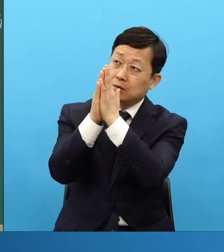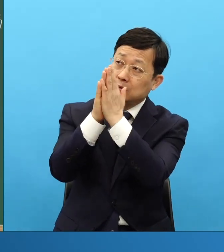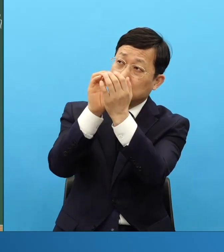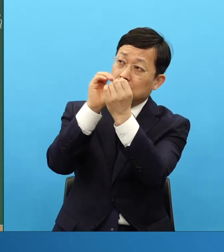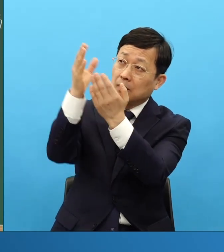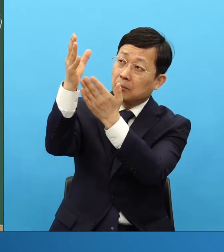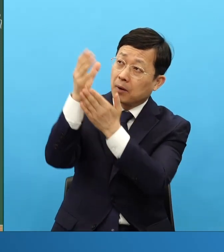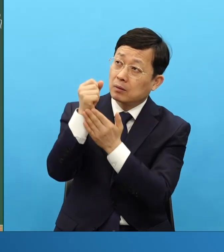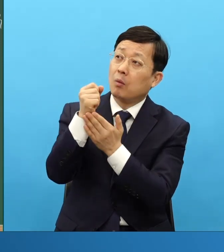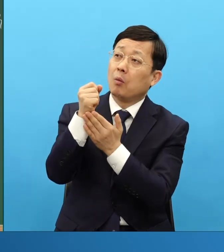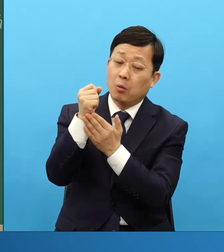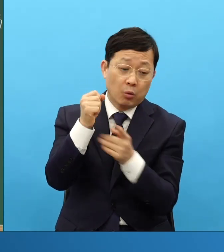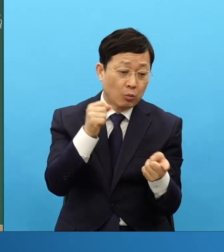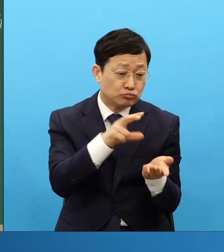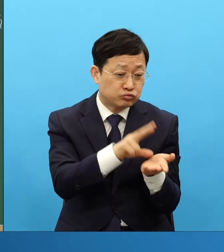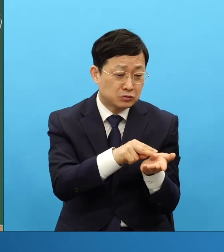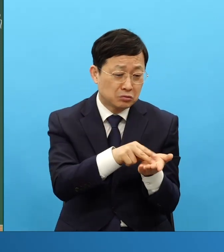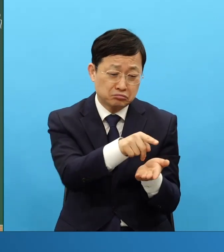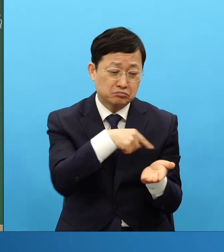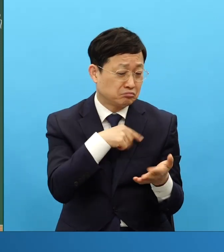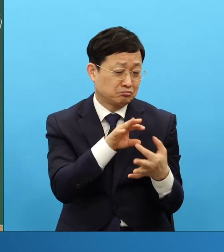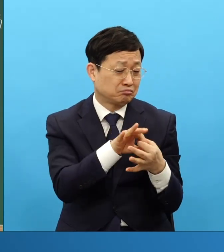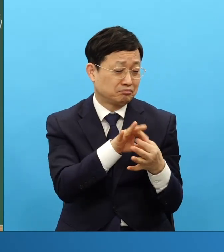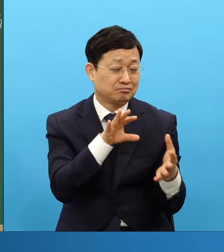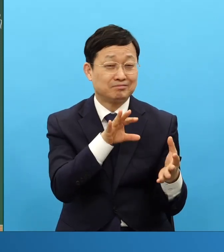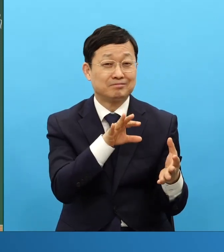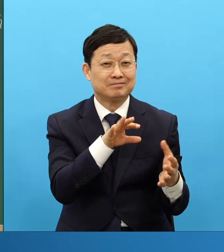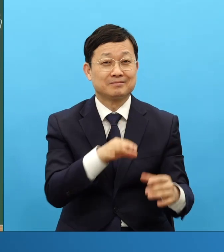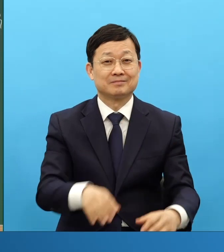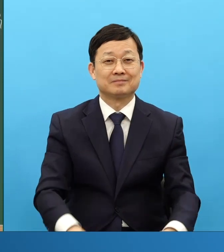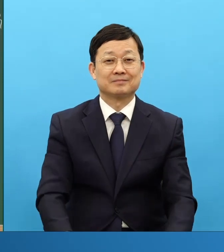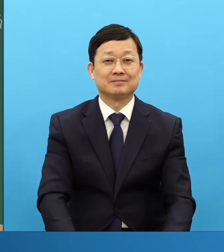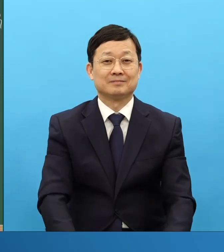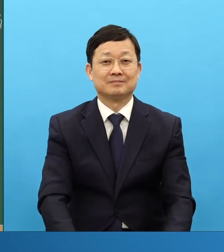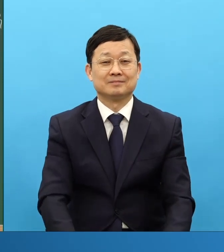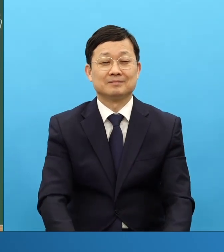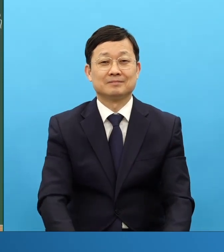다른 문제가 필요가 없어요. That when Joseph received the answers, nothing else